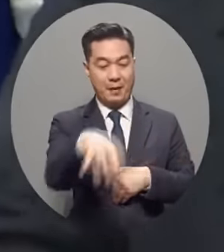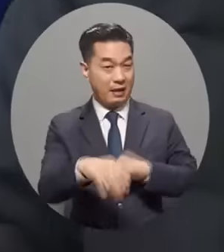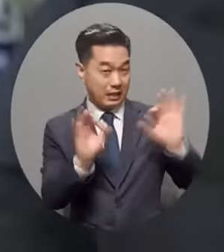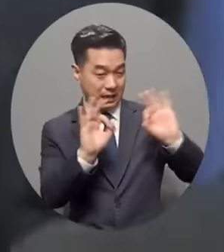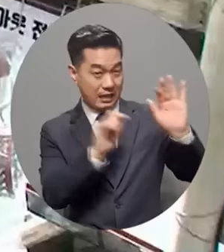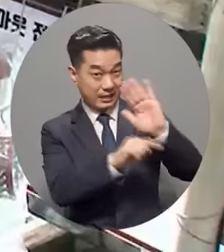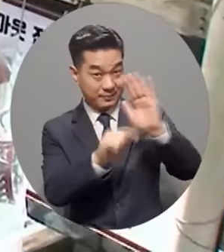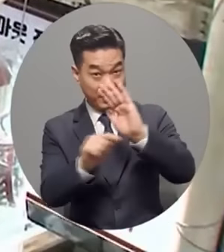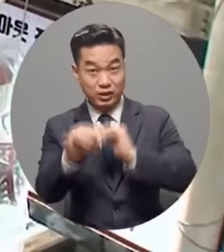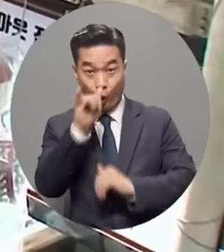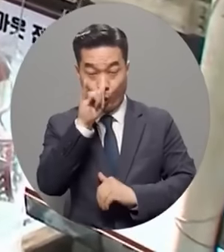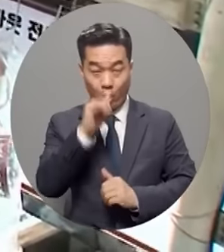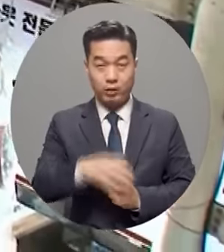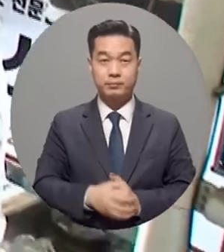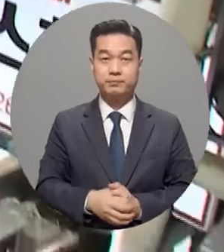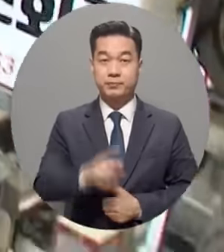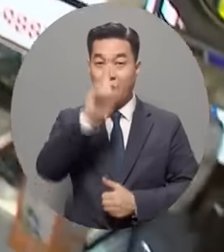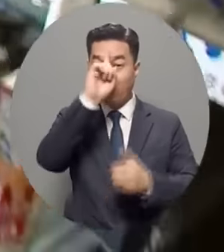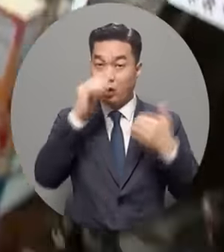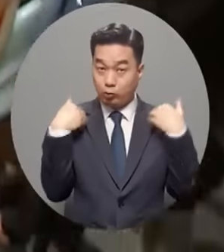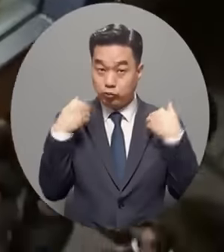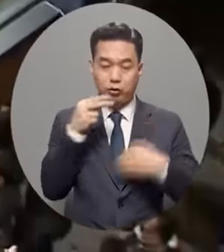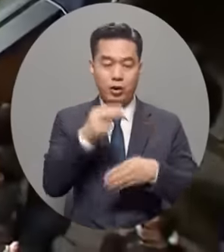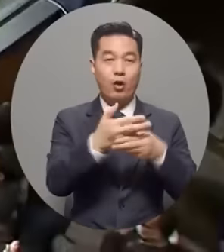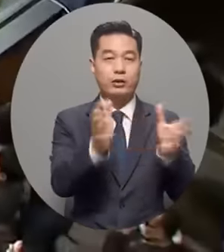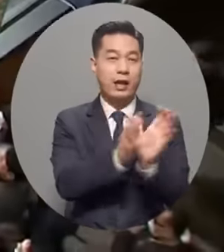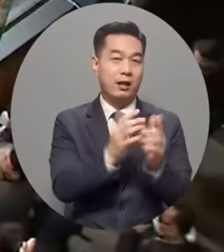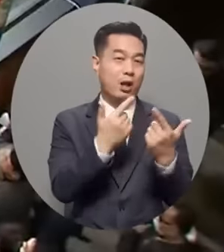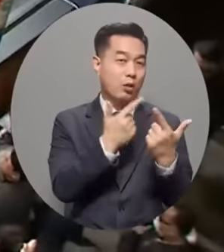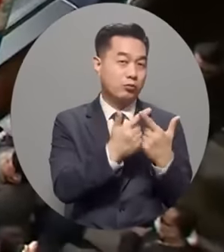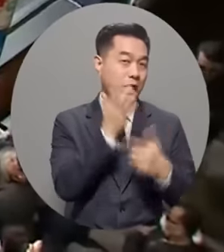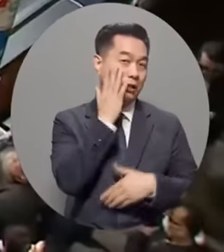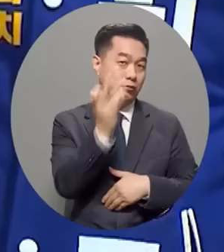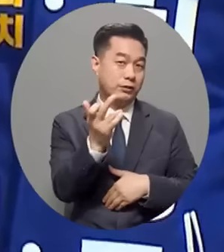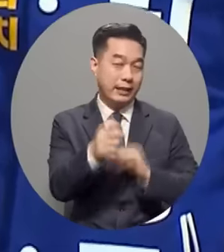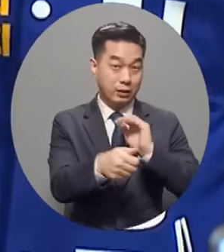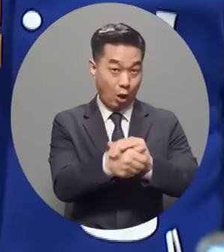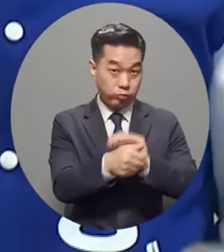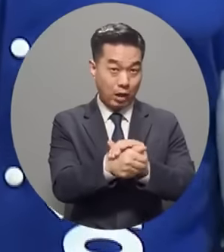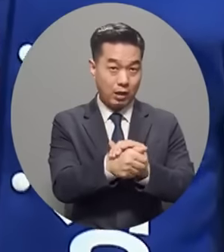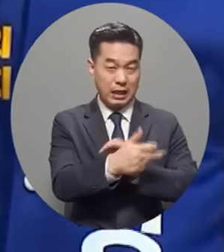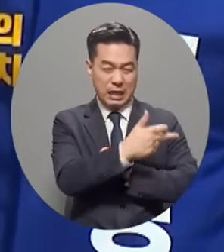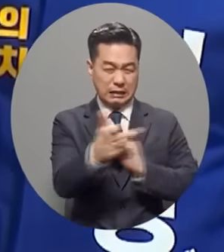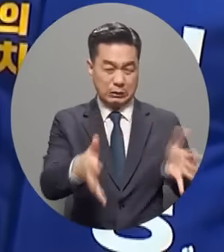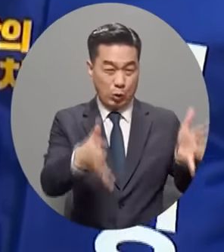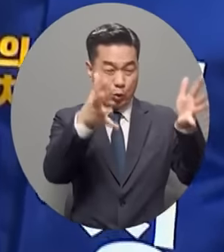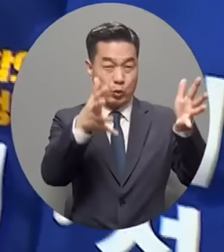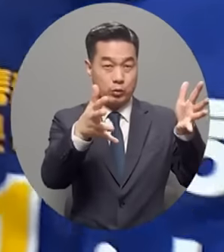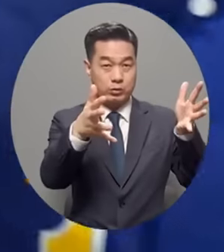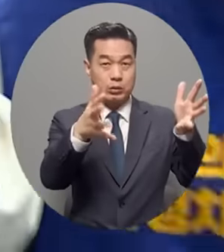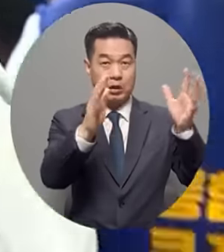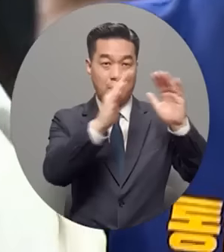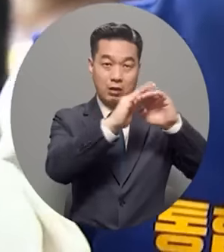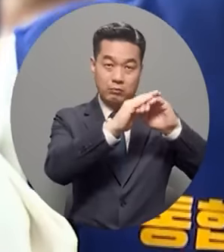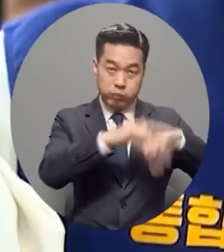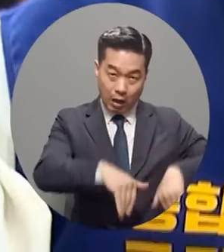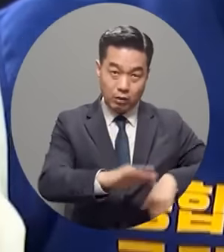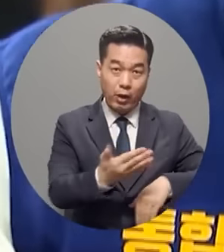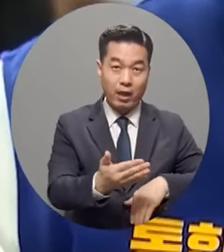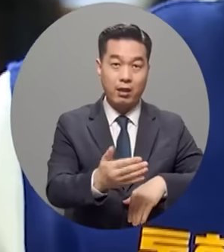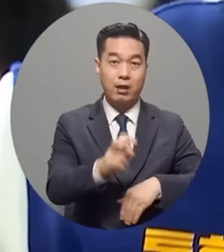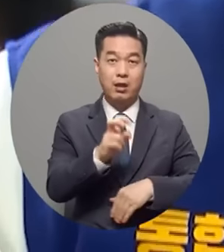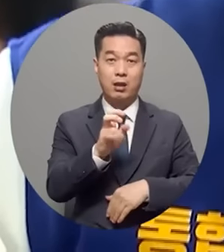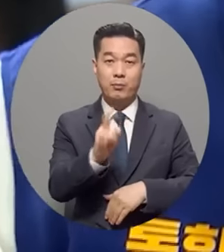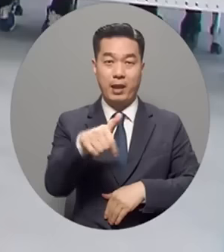공략했습니다. 정부와 여당이 부울경 메가시티는 좌초시키고 수도권 일부를 편입시키는 메가시티 서울만